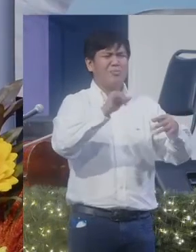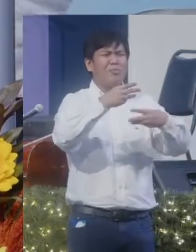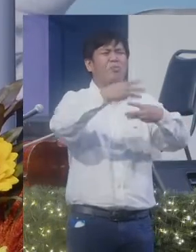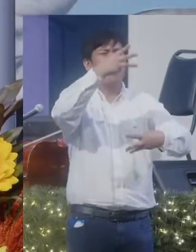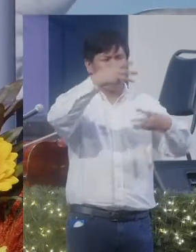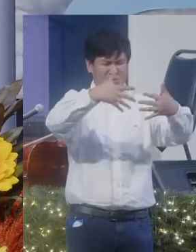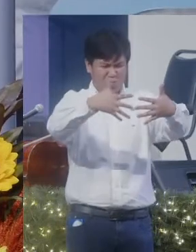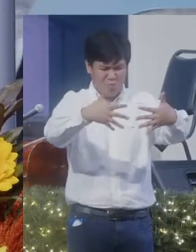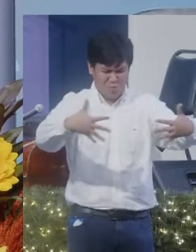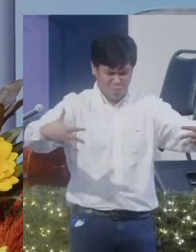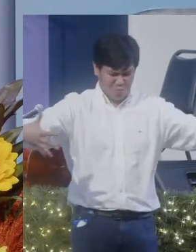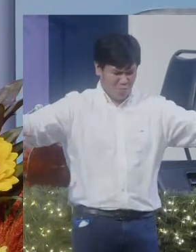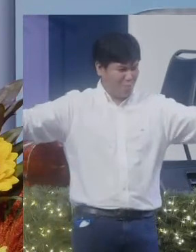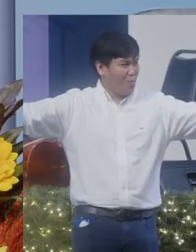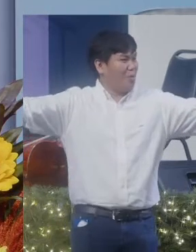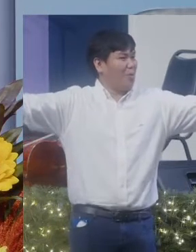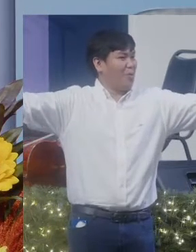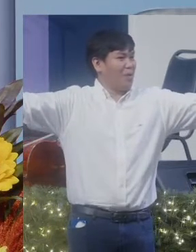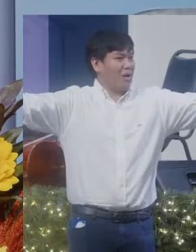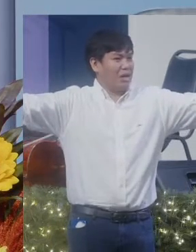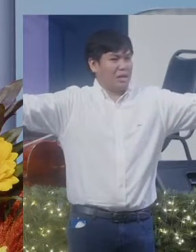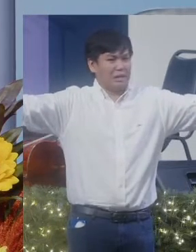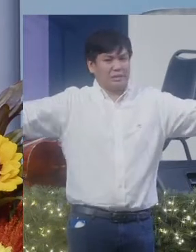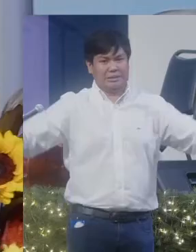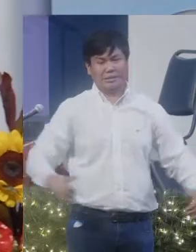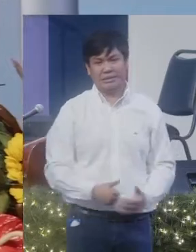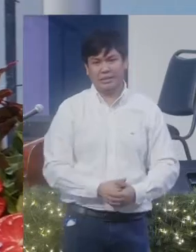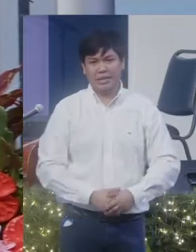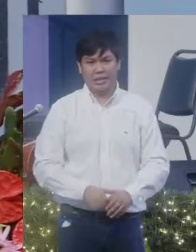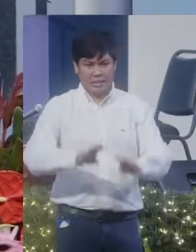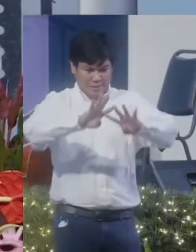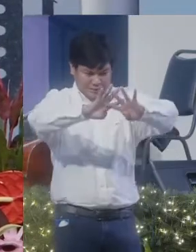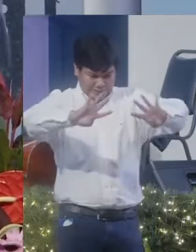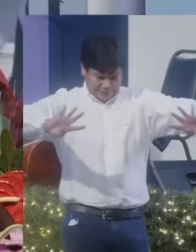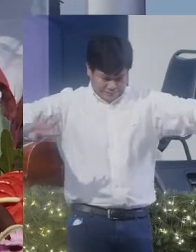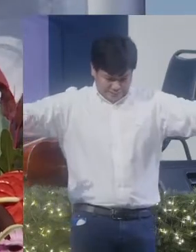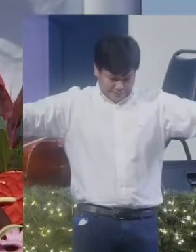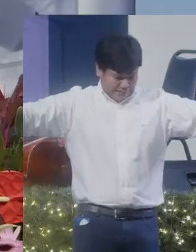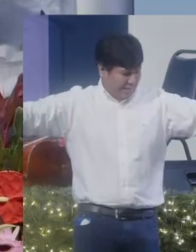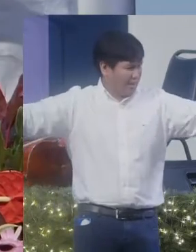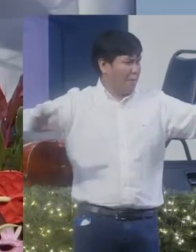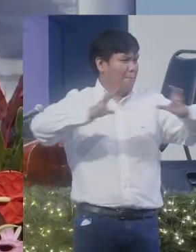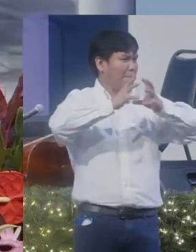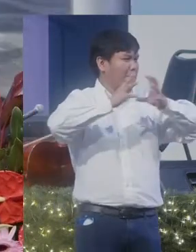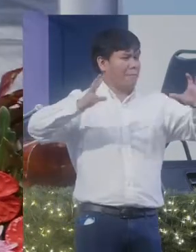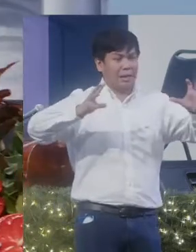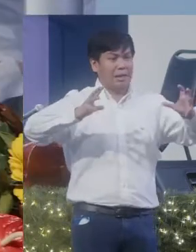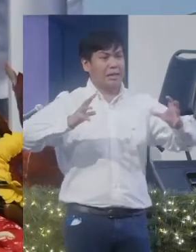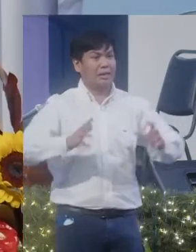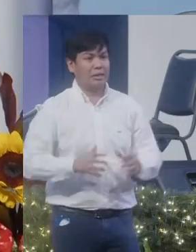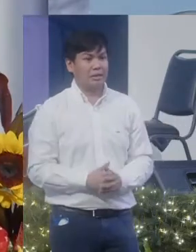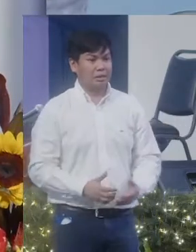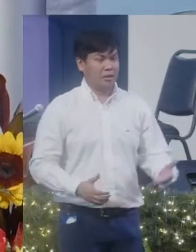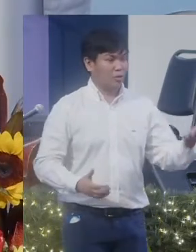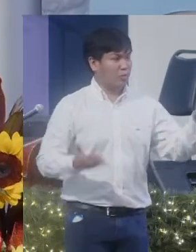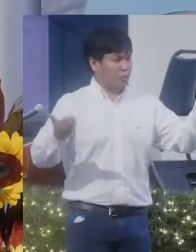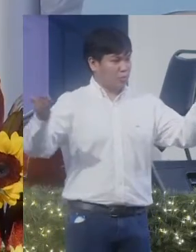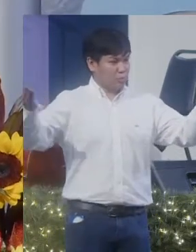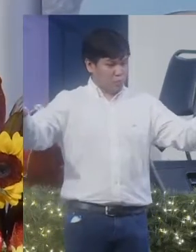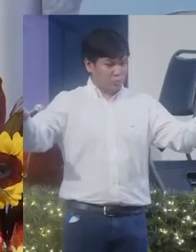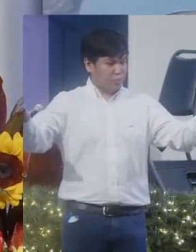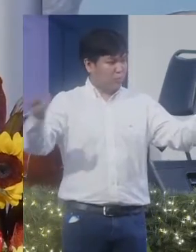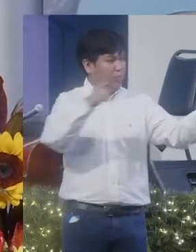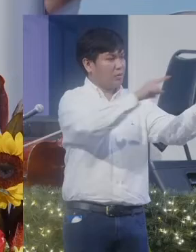S-E-I-N-E. Seine. So net siya na mahabang ganyan, nasa gitna siya ng 2 bangka, kaya kailangan 2